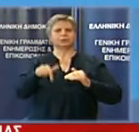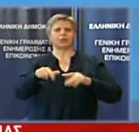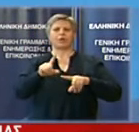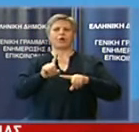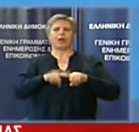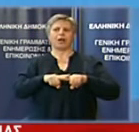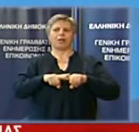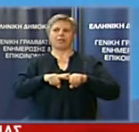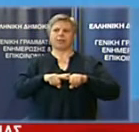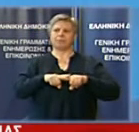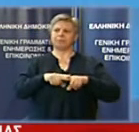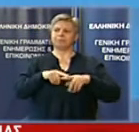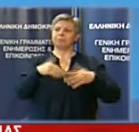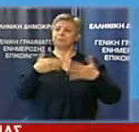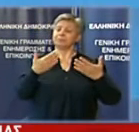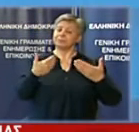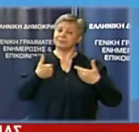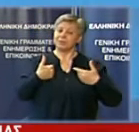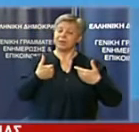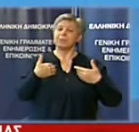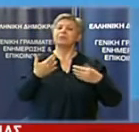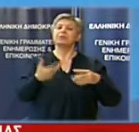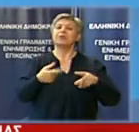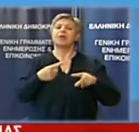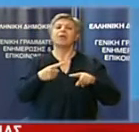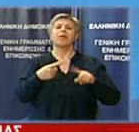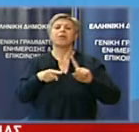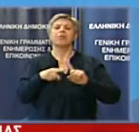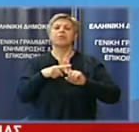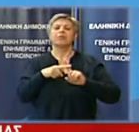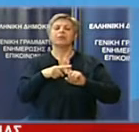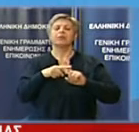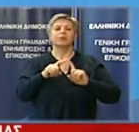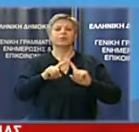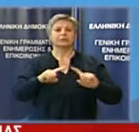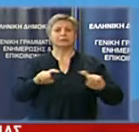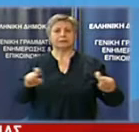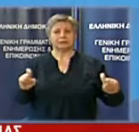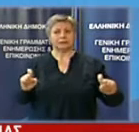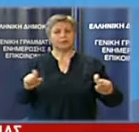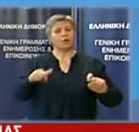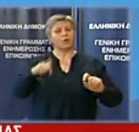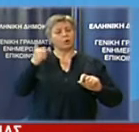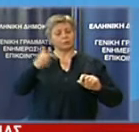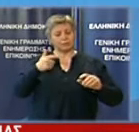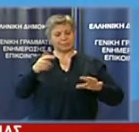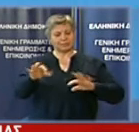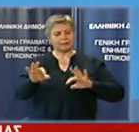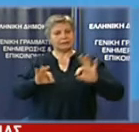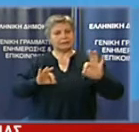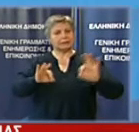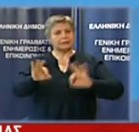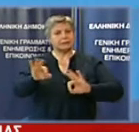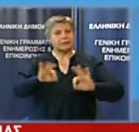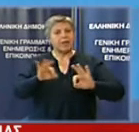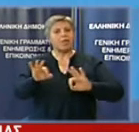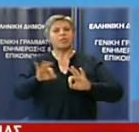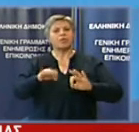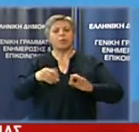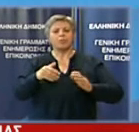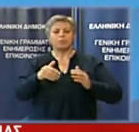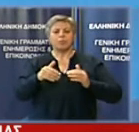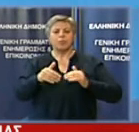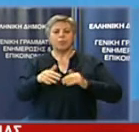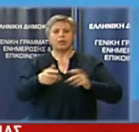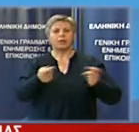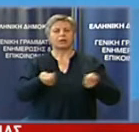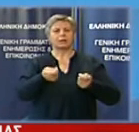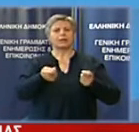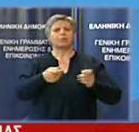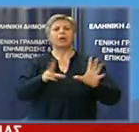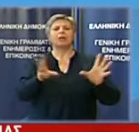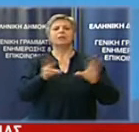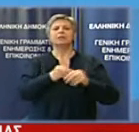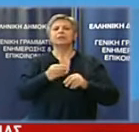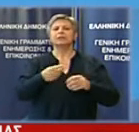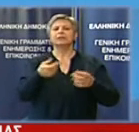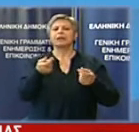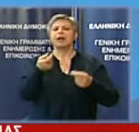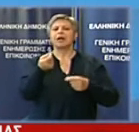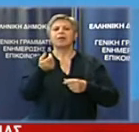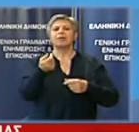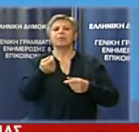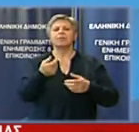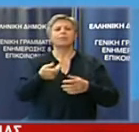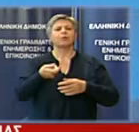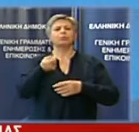Θεωρούμε ιδιαίτερα θετικό το γεγονός ότι ο μηχανισμός που σχεδιάζεται όσον αφορά τη ρύθμιση του χρέους